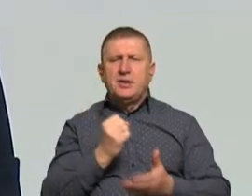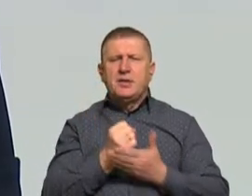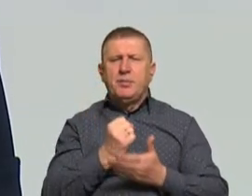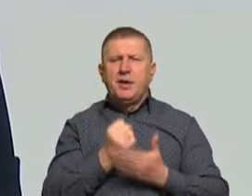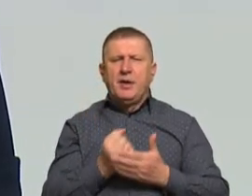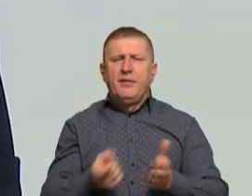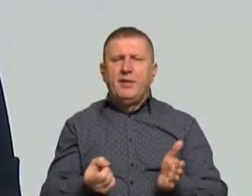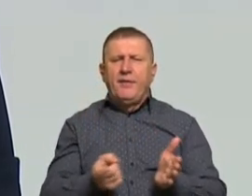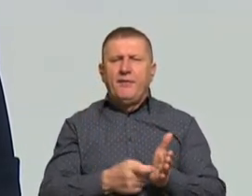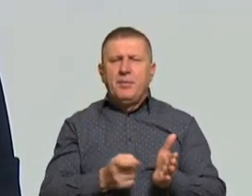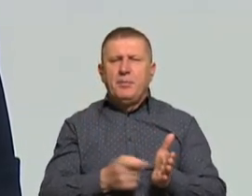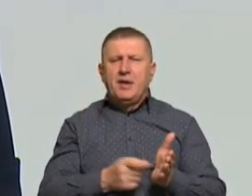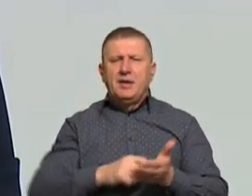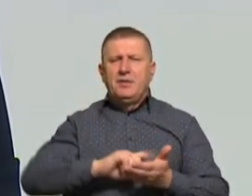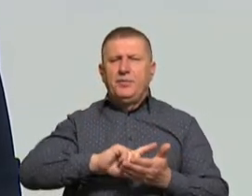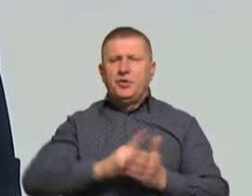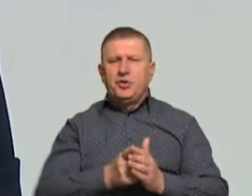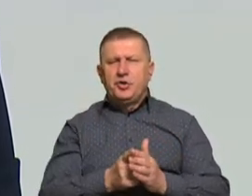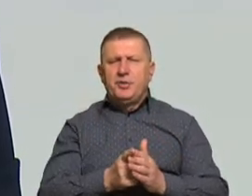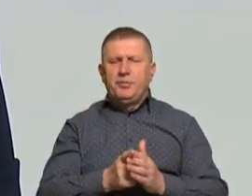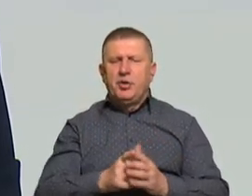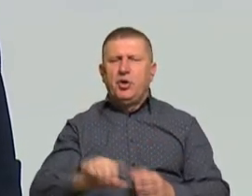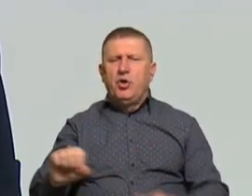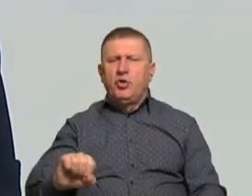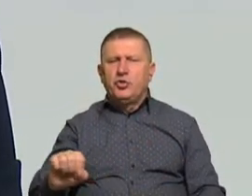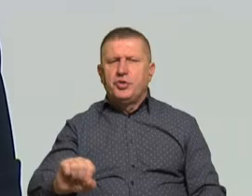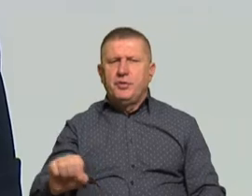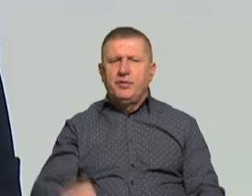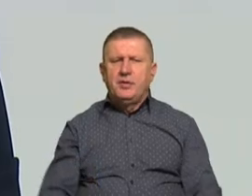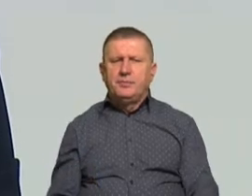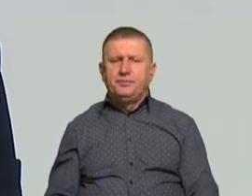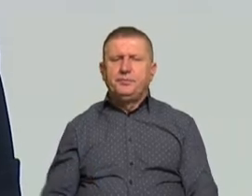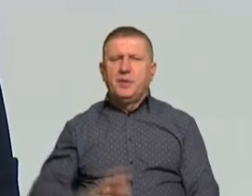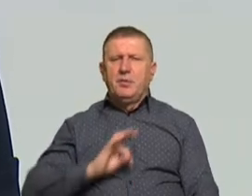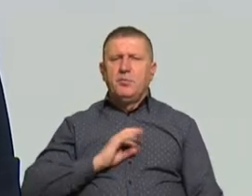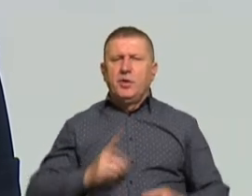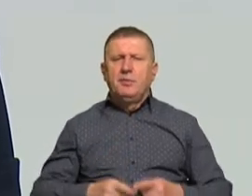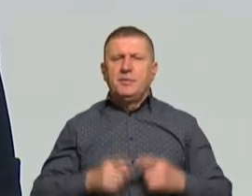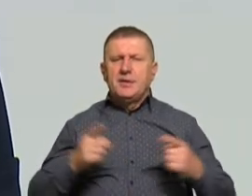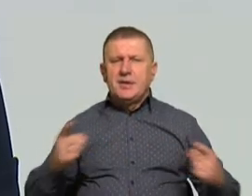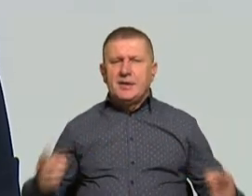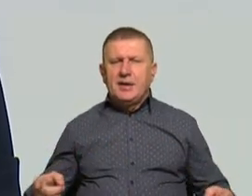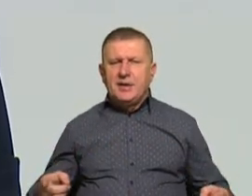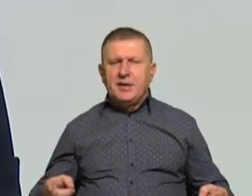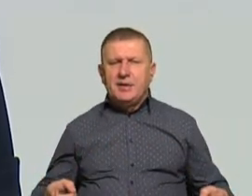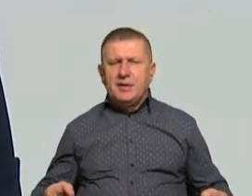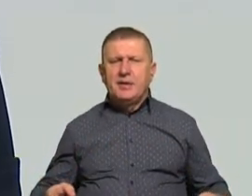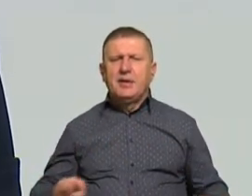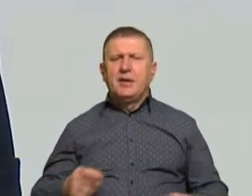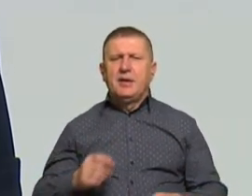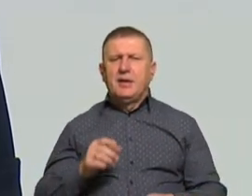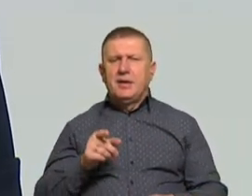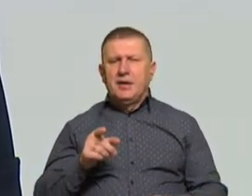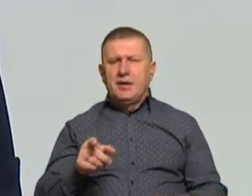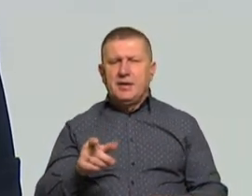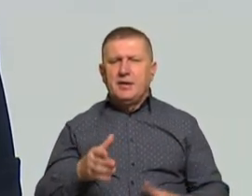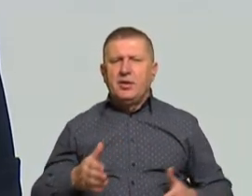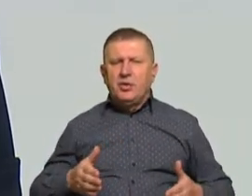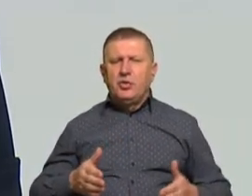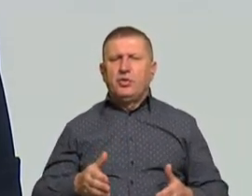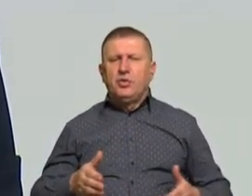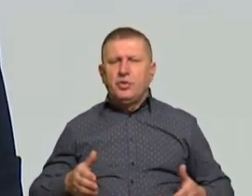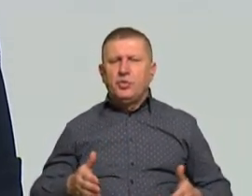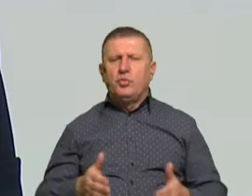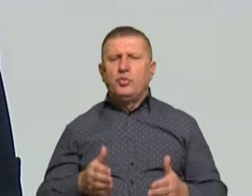takiej szybkiej reakcji ze strony miasta. Moim zdaniem takim ewenementem chciałem powiedzieć o drodze,